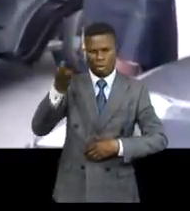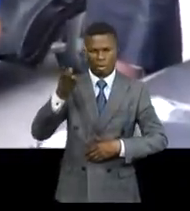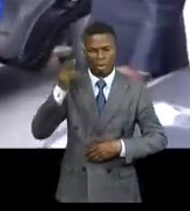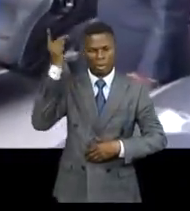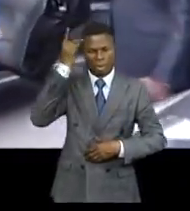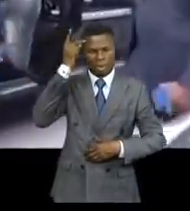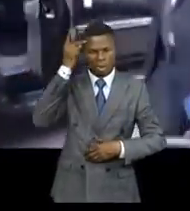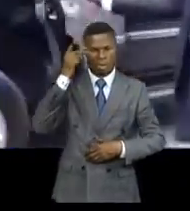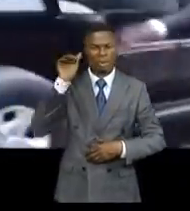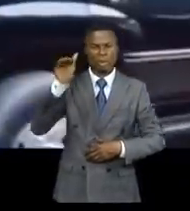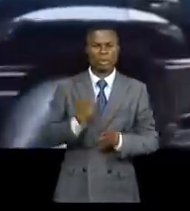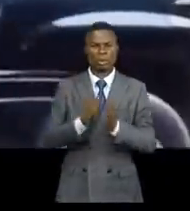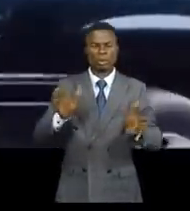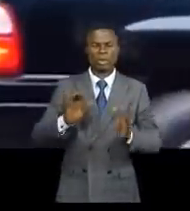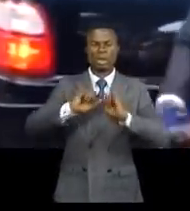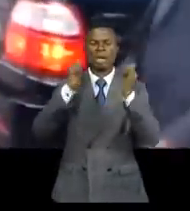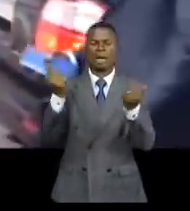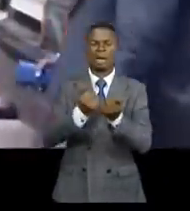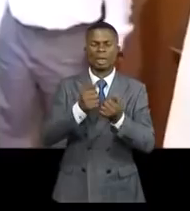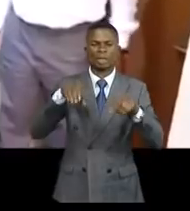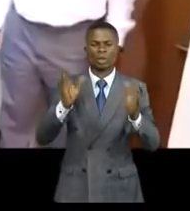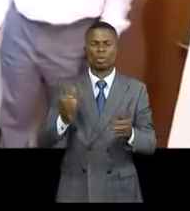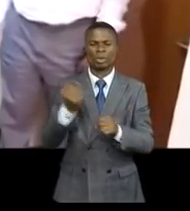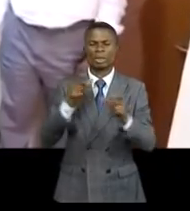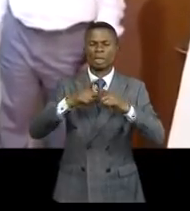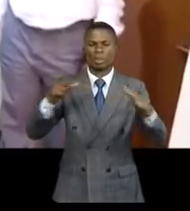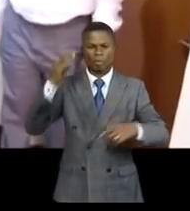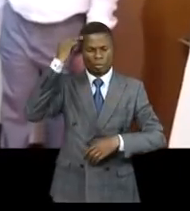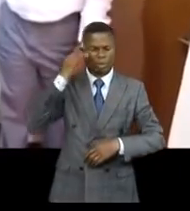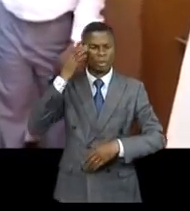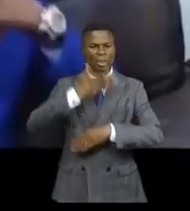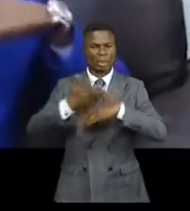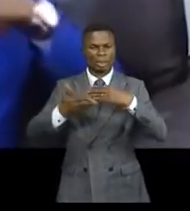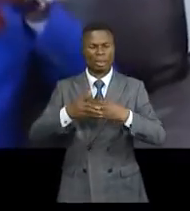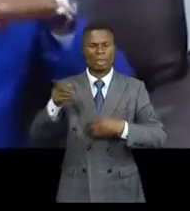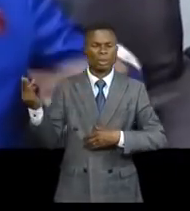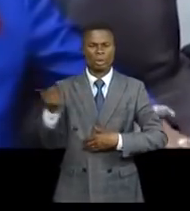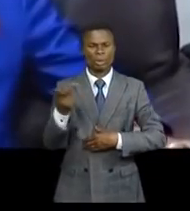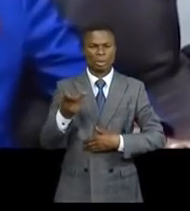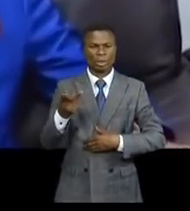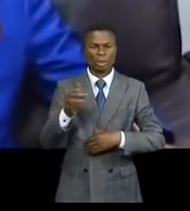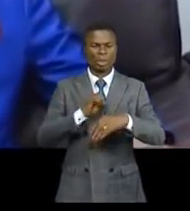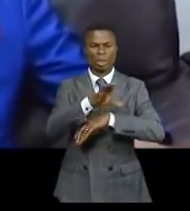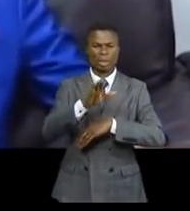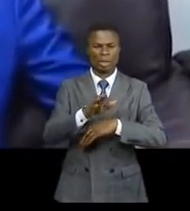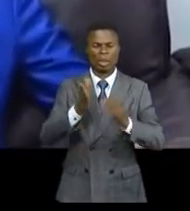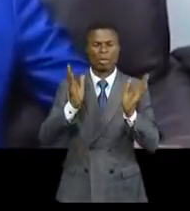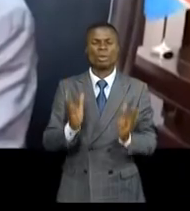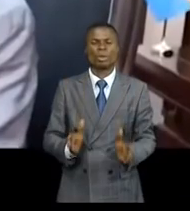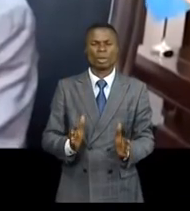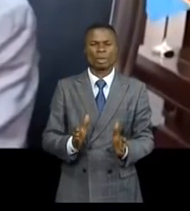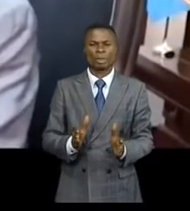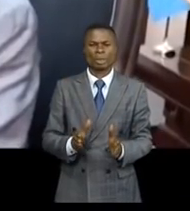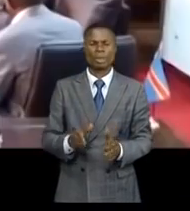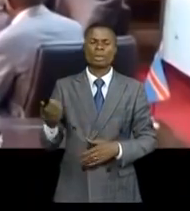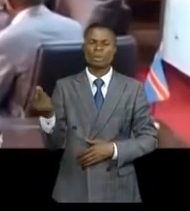rencontré le directeur général de l'Agence congolaise des grands travaux, le ministre provincial des infrastructures, Miguel Katembe Kachal, envoyé du gouverneur Jacques Kaboula et Médar